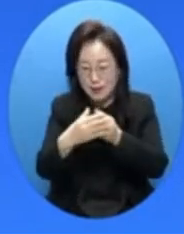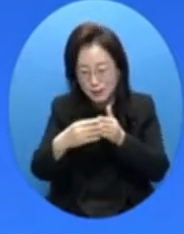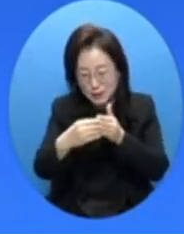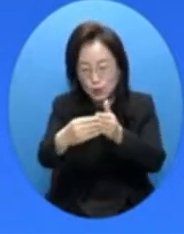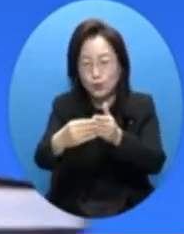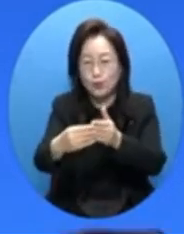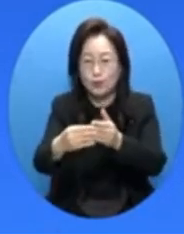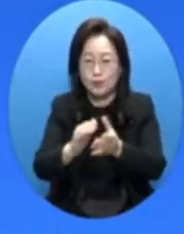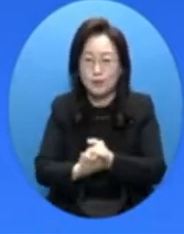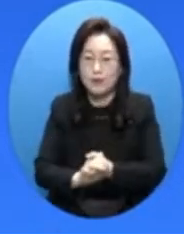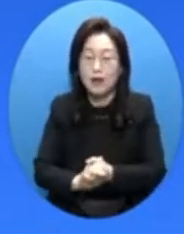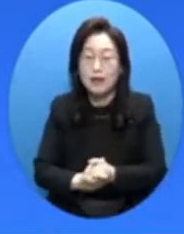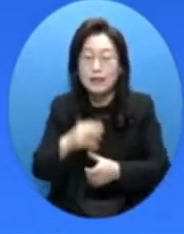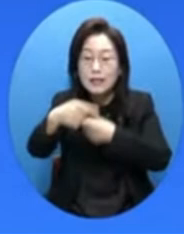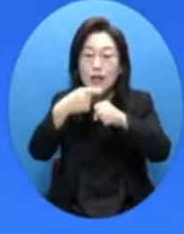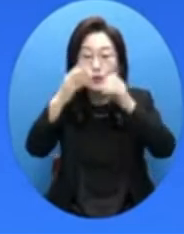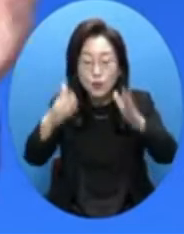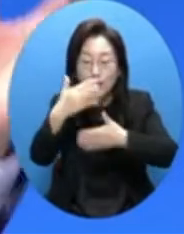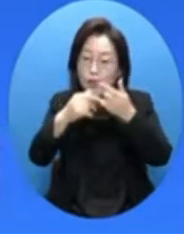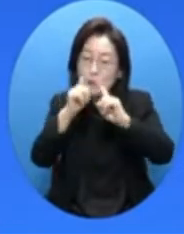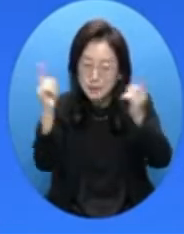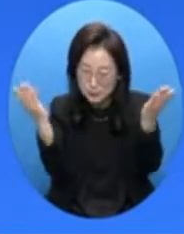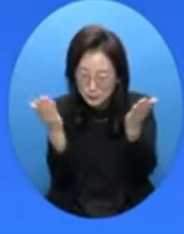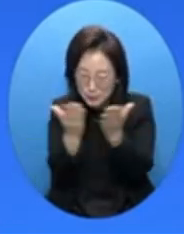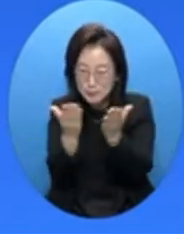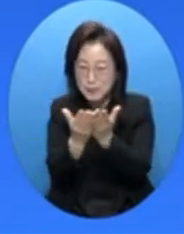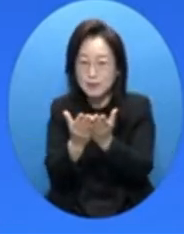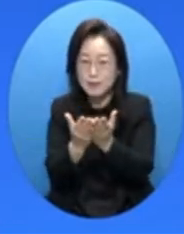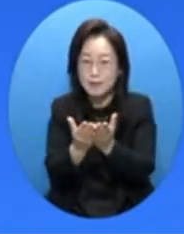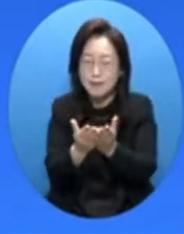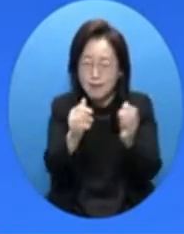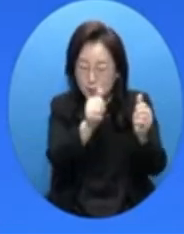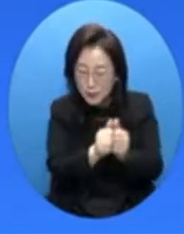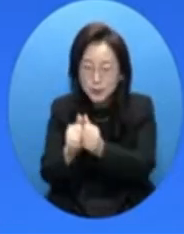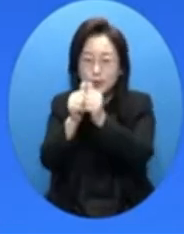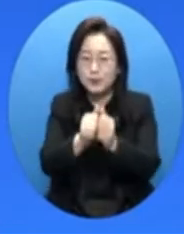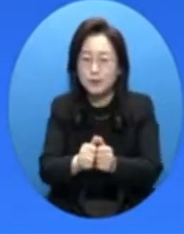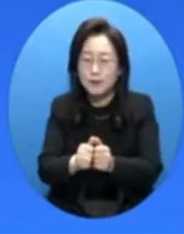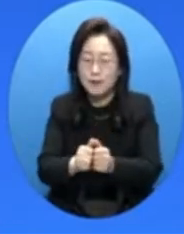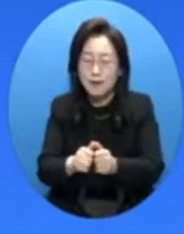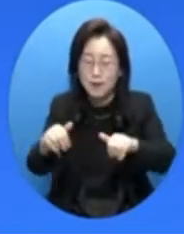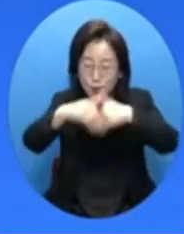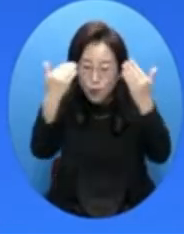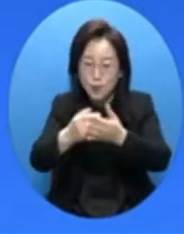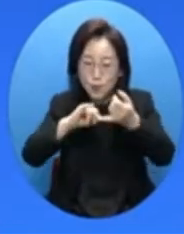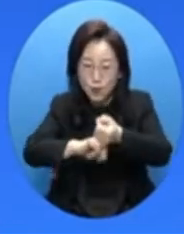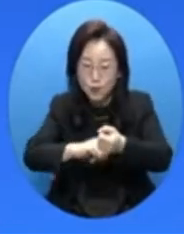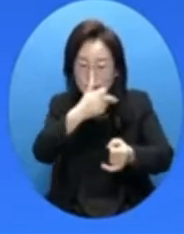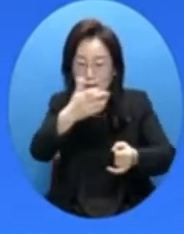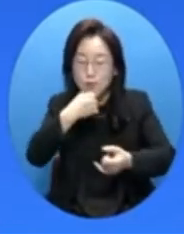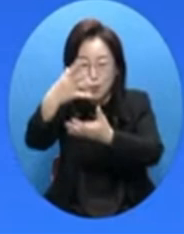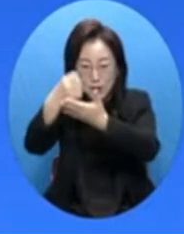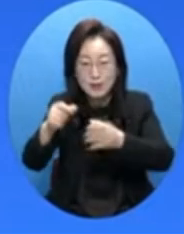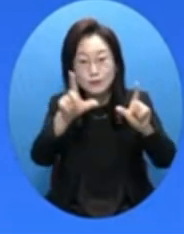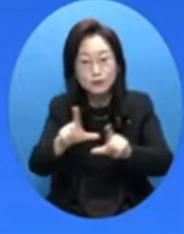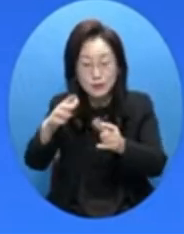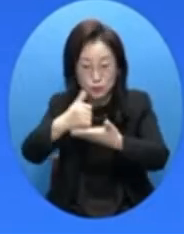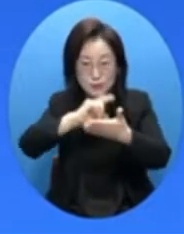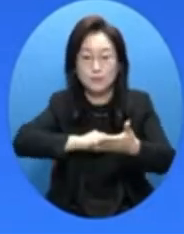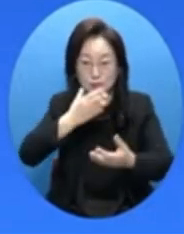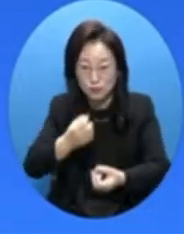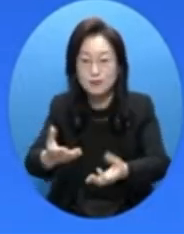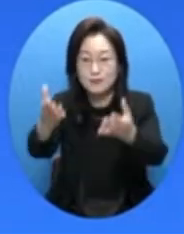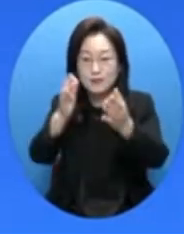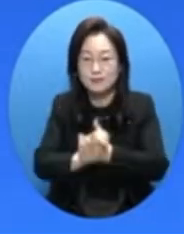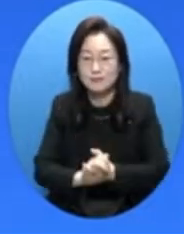올 한해 말씀과 동행하면서 한 사람도 없이 빠짐없이 다 큰 복을 받아 누리는 여러분보다 되기를 주님의 이름으로